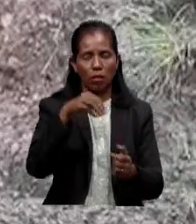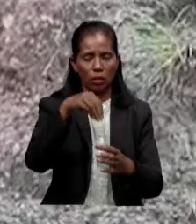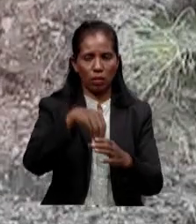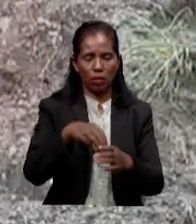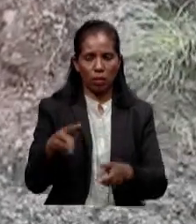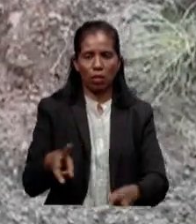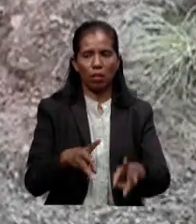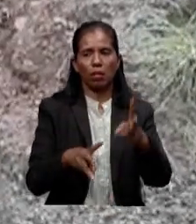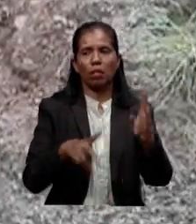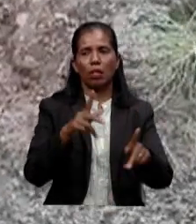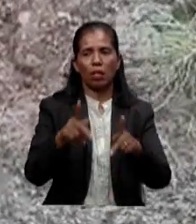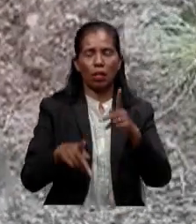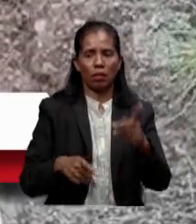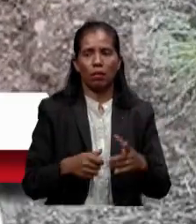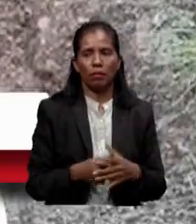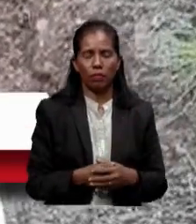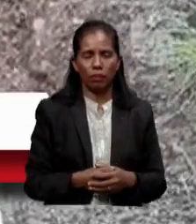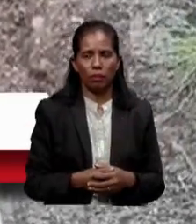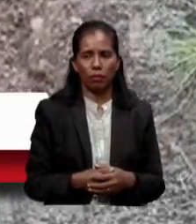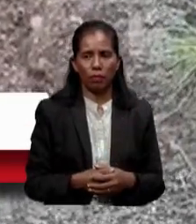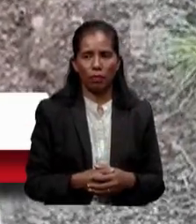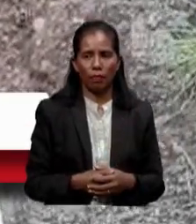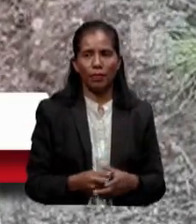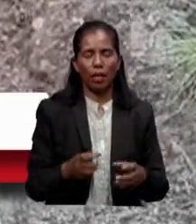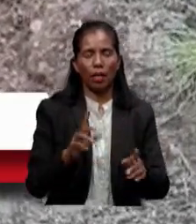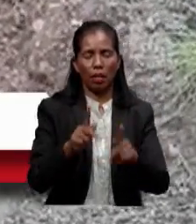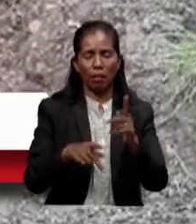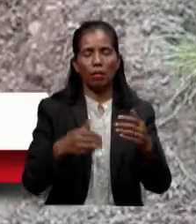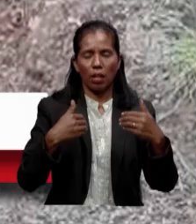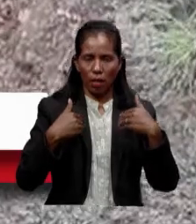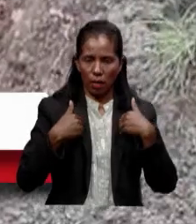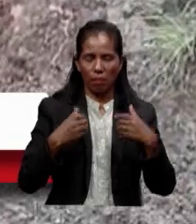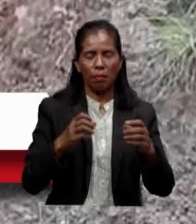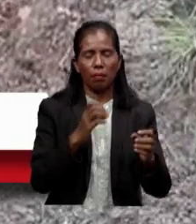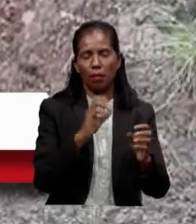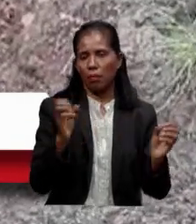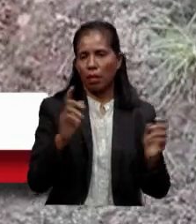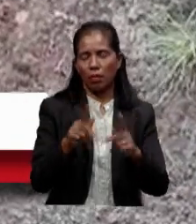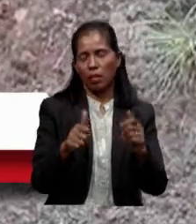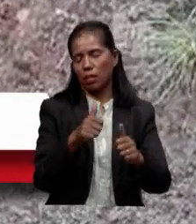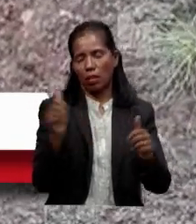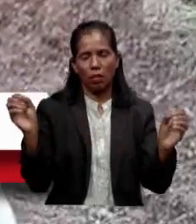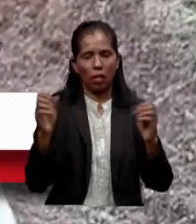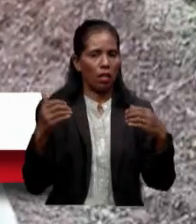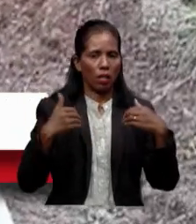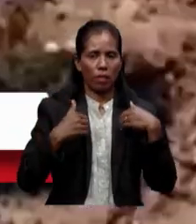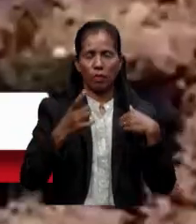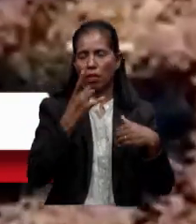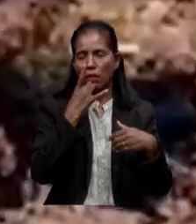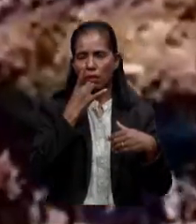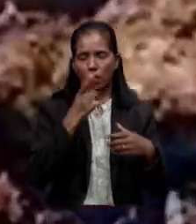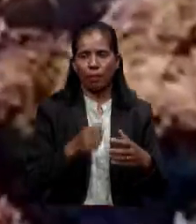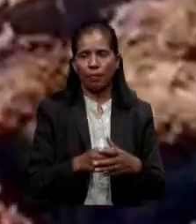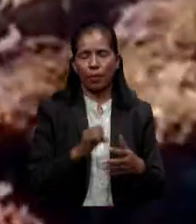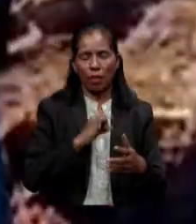Yo bubuli saune hansa target hel. Balu mahetan, balu lehetan. Aku sekarang bisa toleten hetan kilu itu, orang tenah